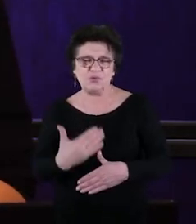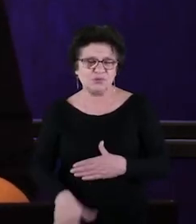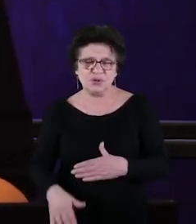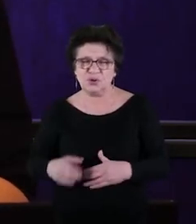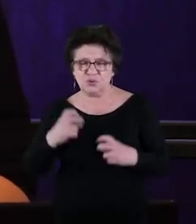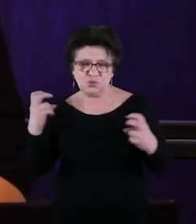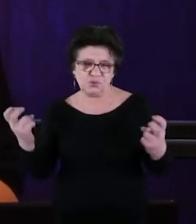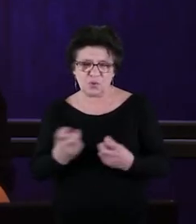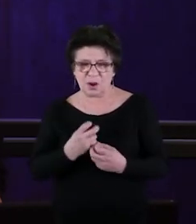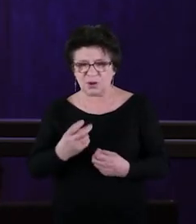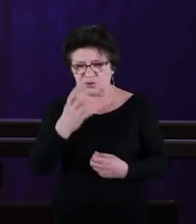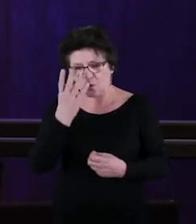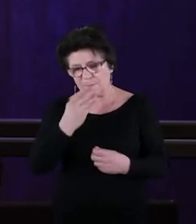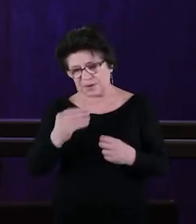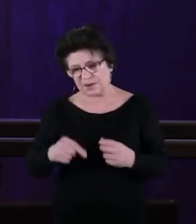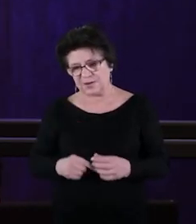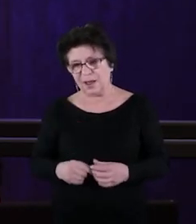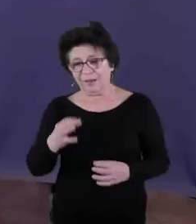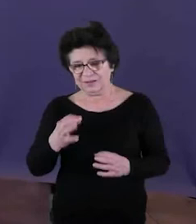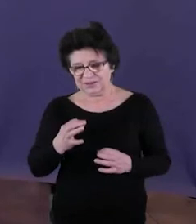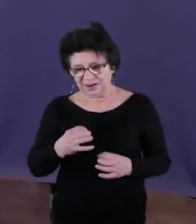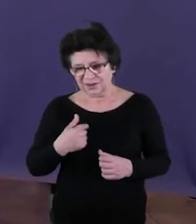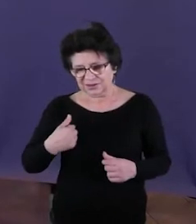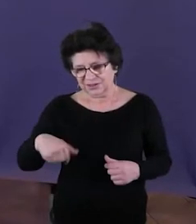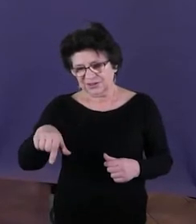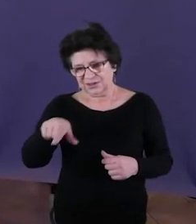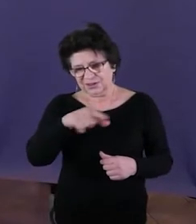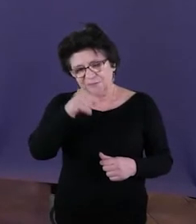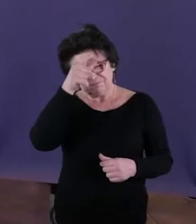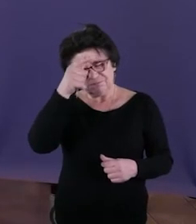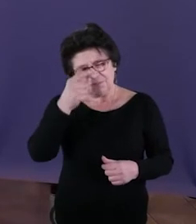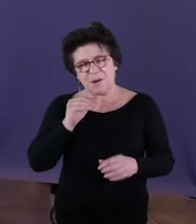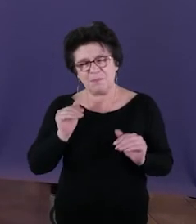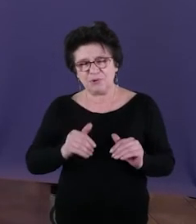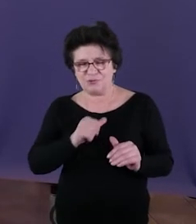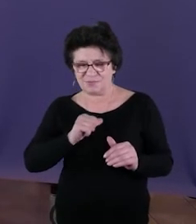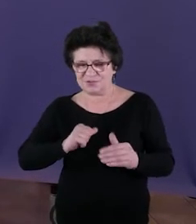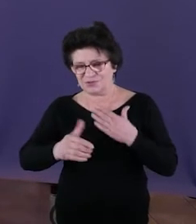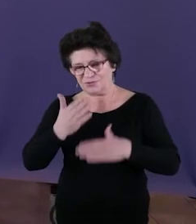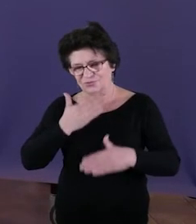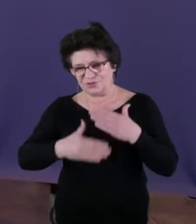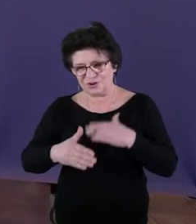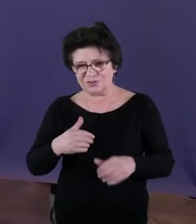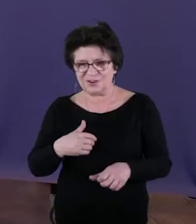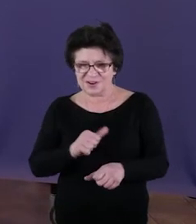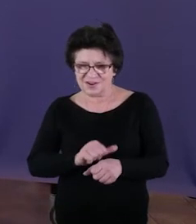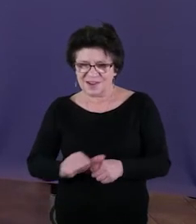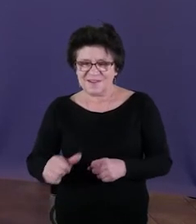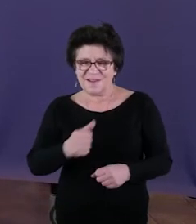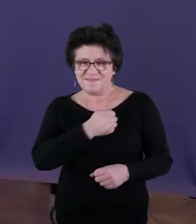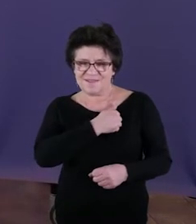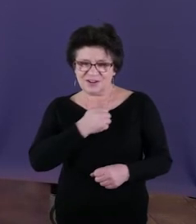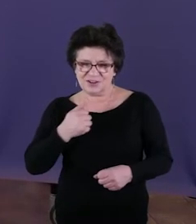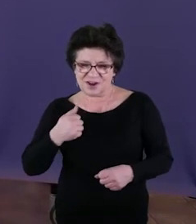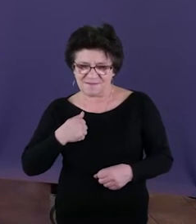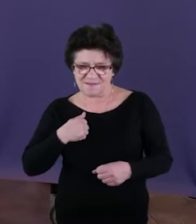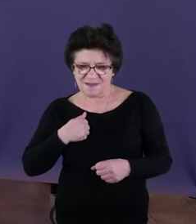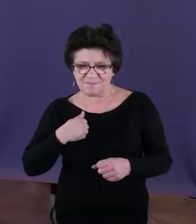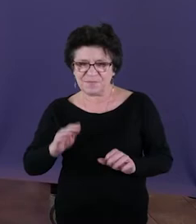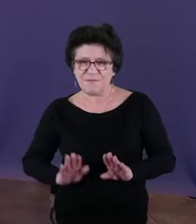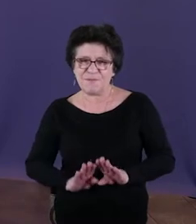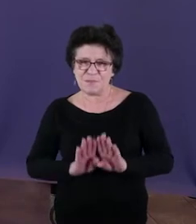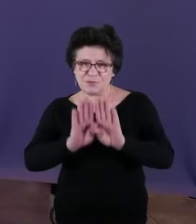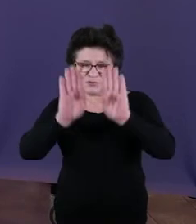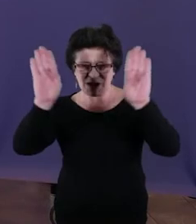cieszyć Cały czas w jest w Warszawie Muzeum Narodowym i robi nieprawdopodobne